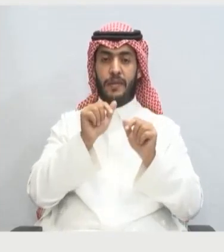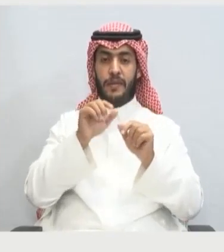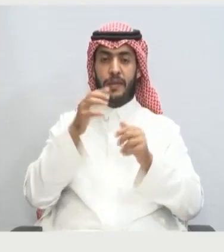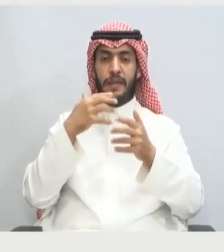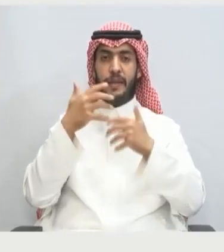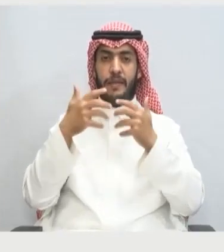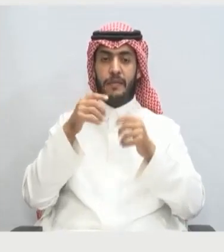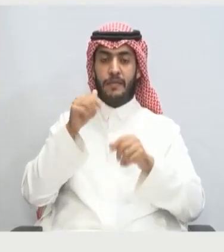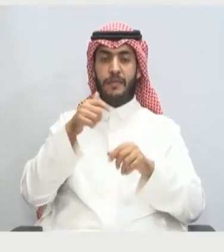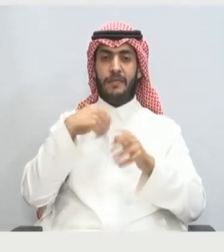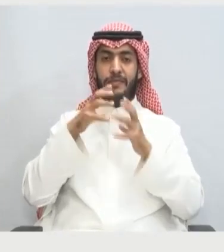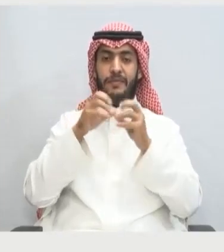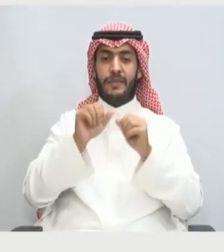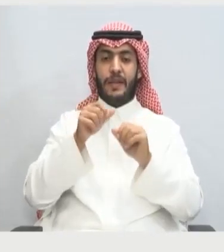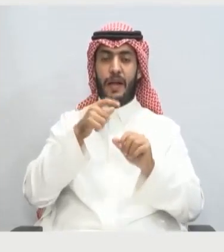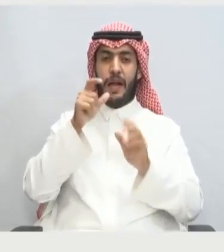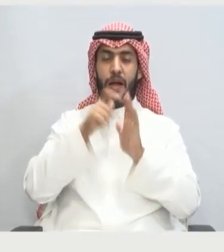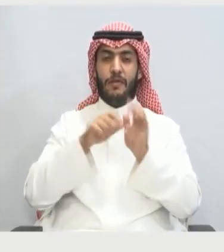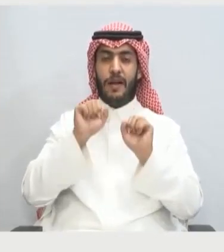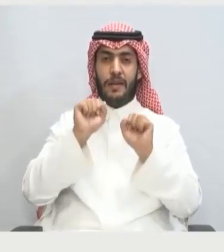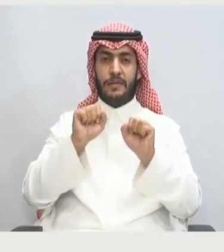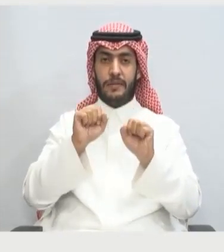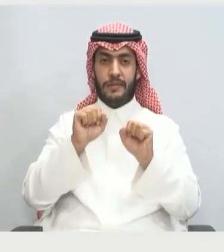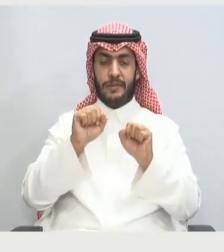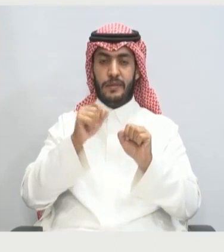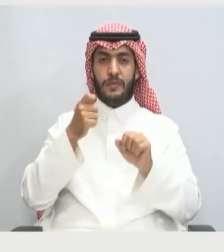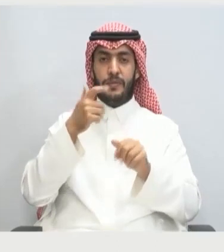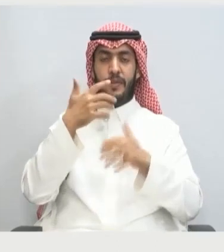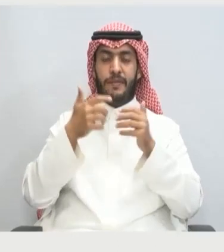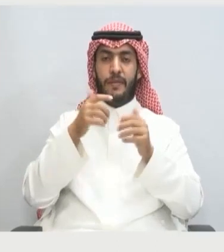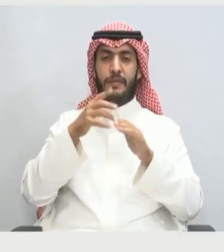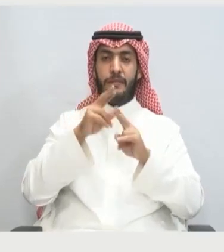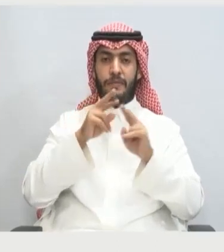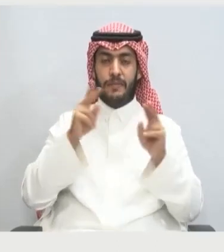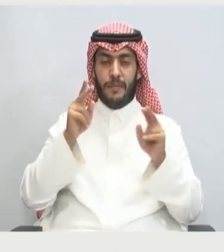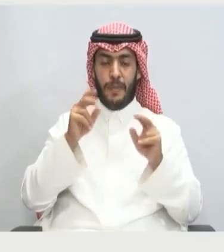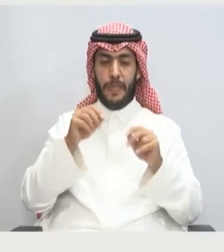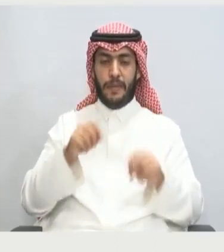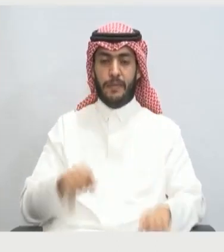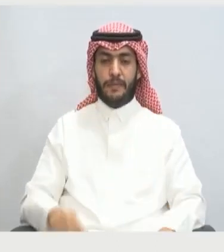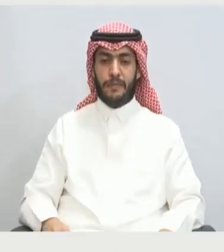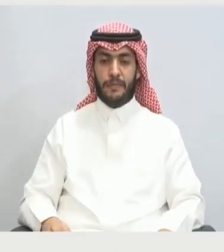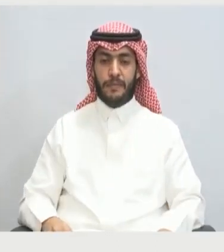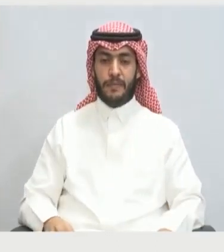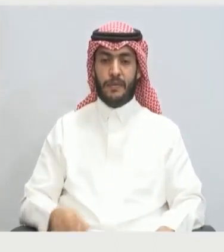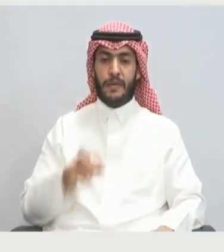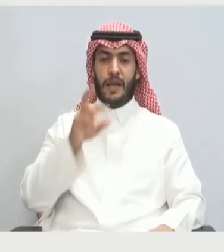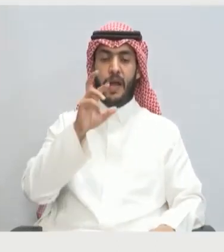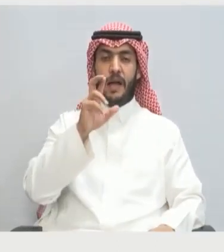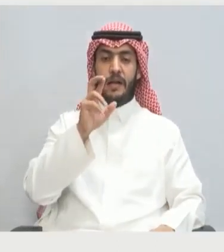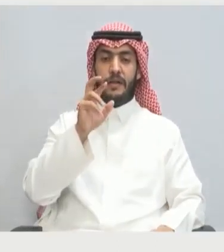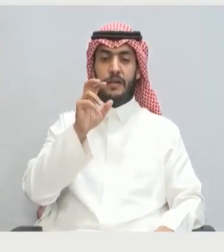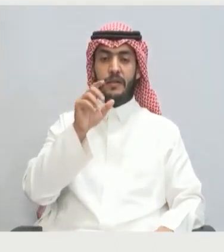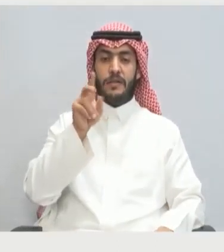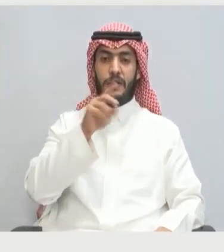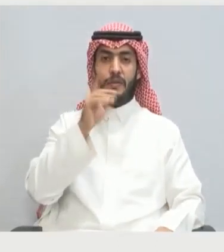الكيميائي كذلك تعرفنا على القانون الخاص بس سرعه التفاعل لاكثر من ماده وهي عباره عن ار تساوي